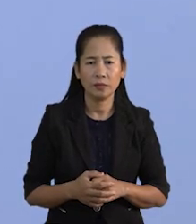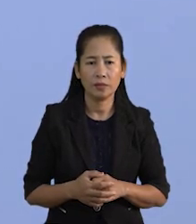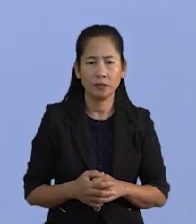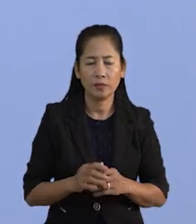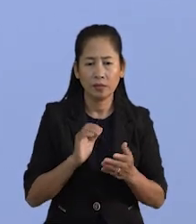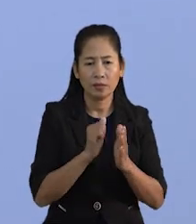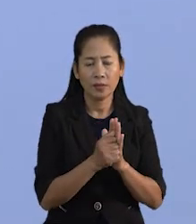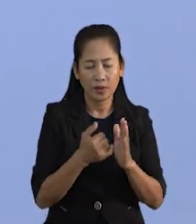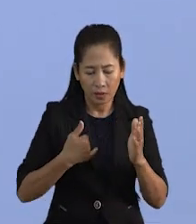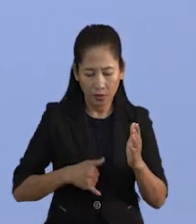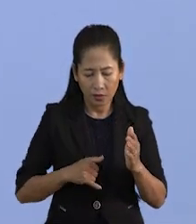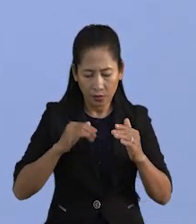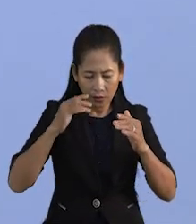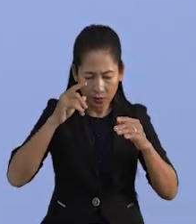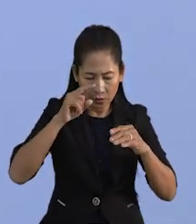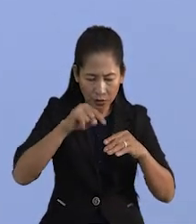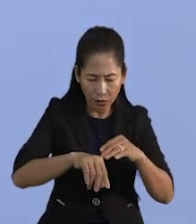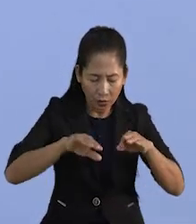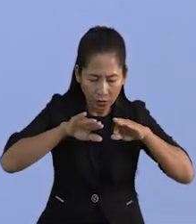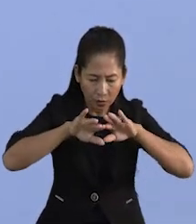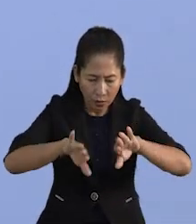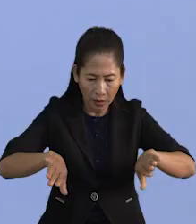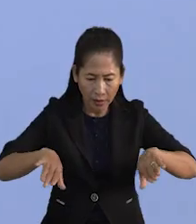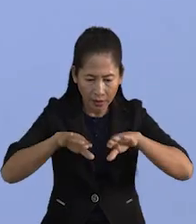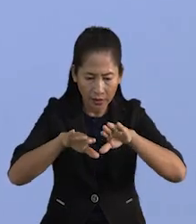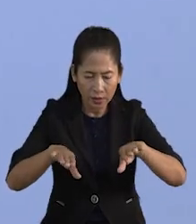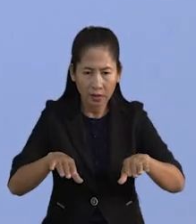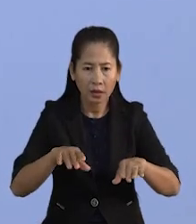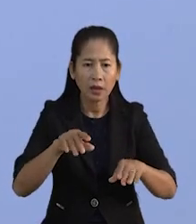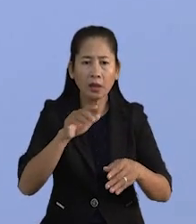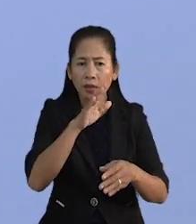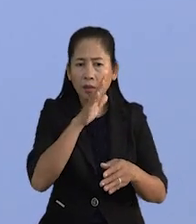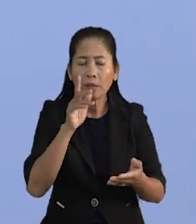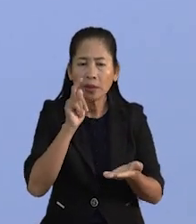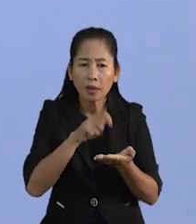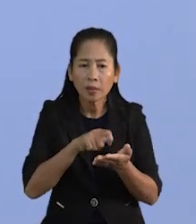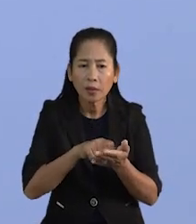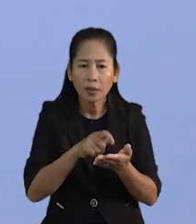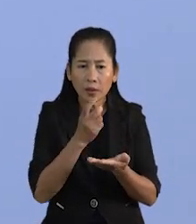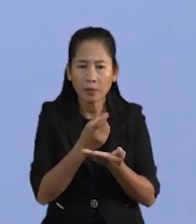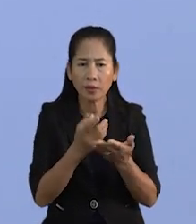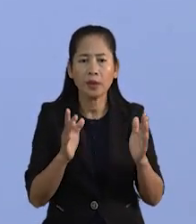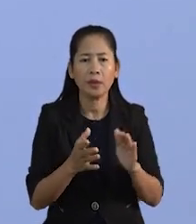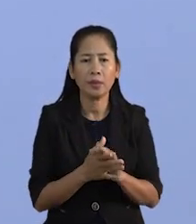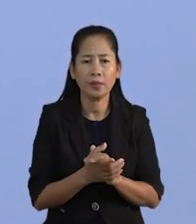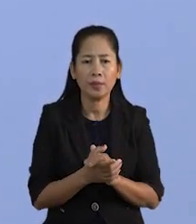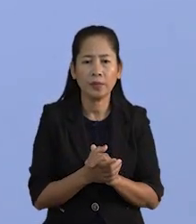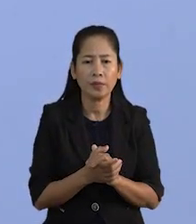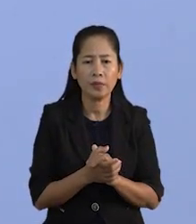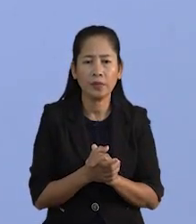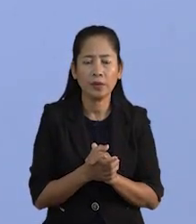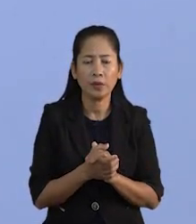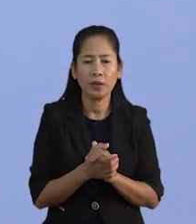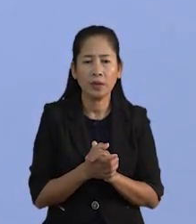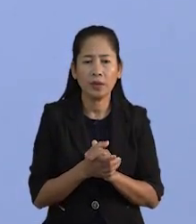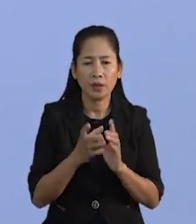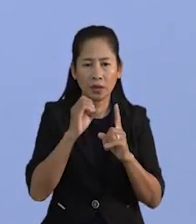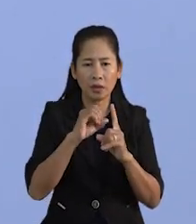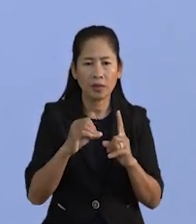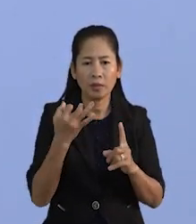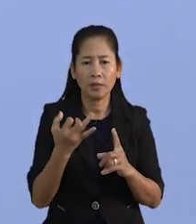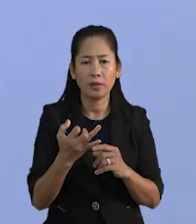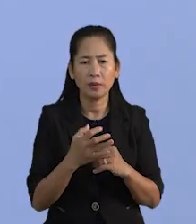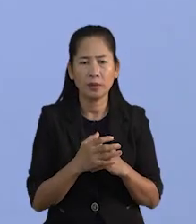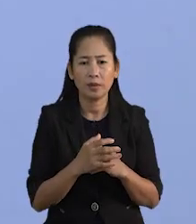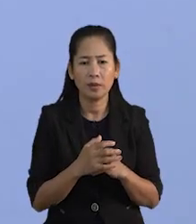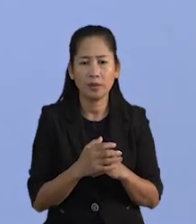នៅពេលដែលកូនចុះហែលទឹកតើមេមាន់យ៉ាងម៉េចដែរកូនបាទយើងនឹងរកលបាស់ទី7ណាកូ